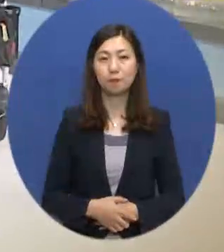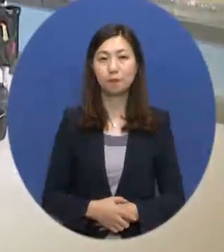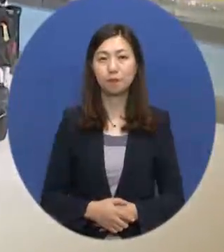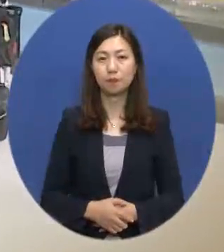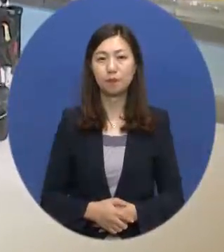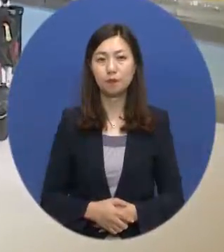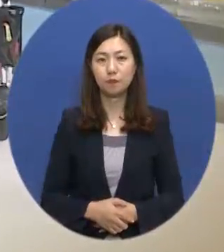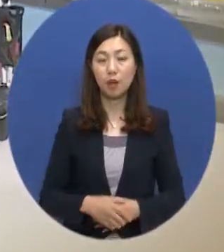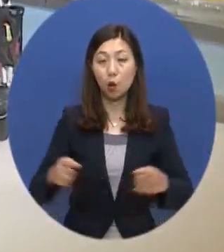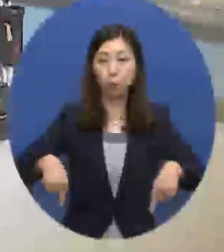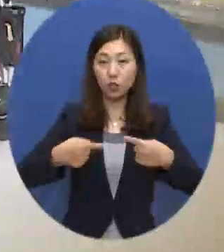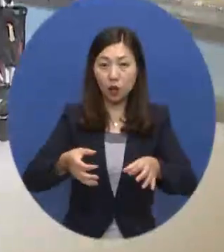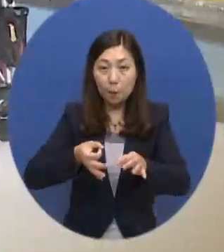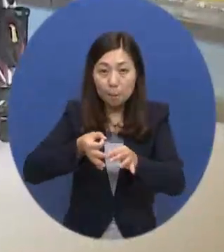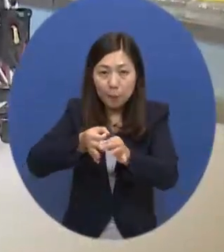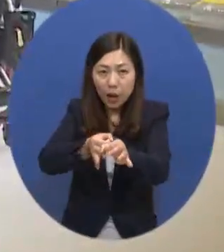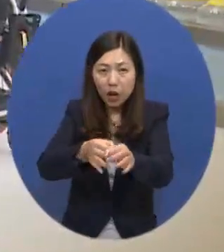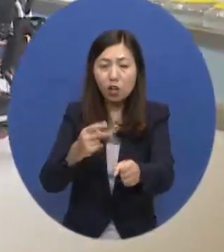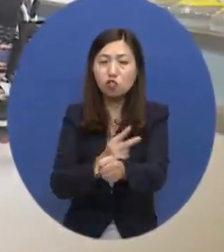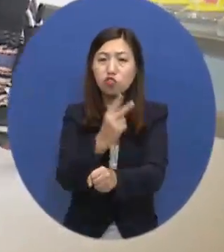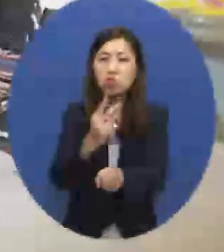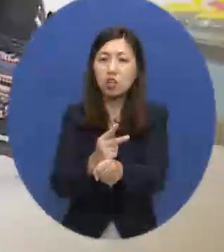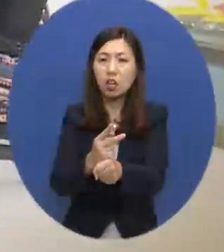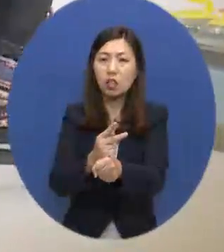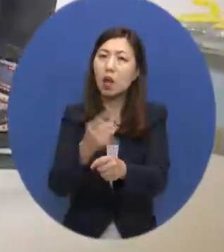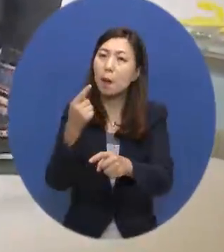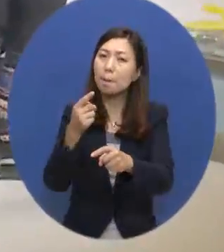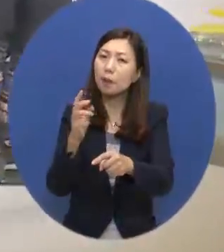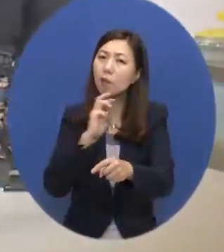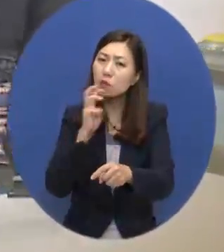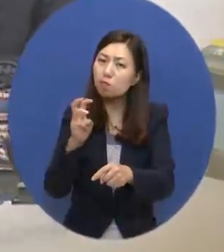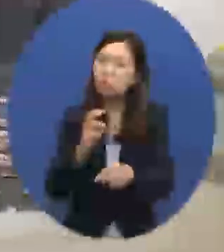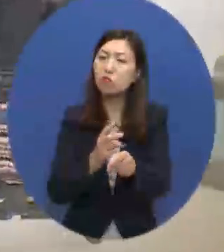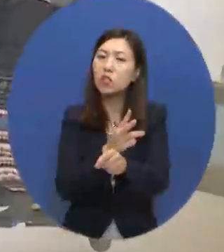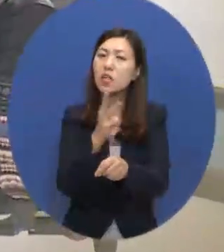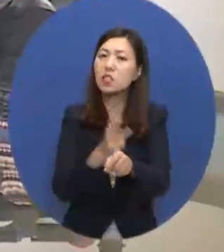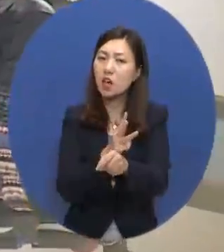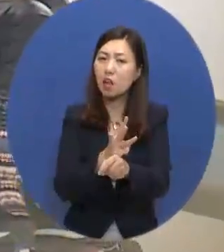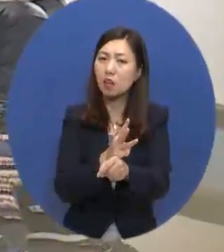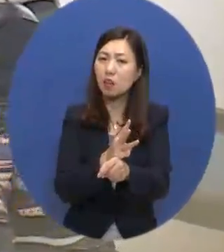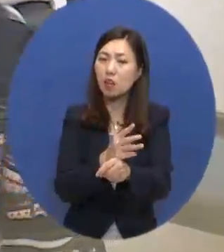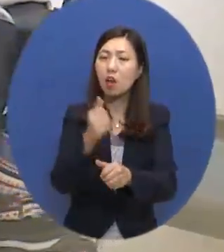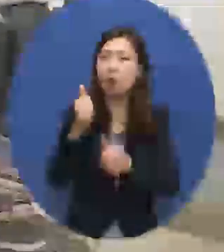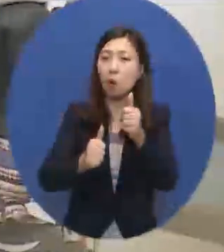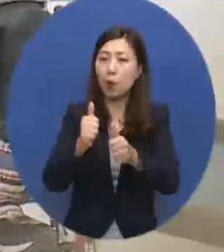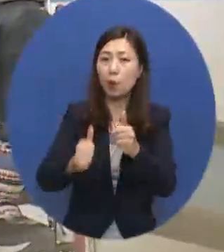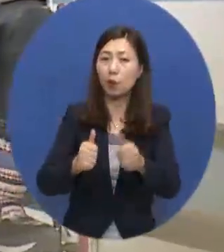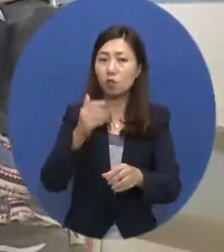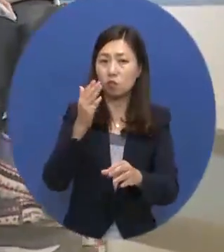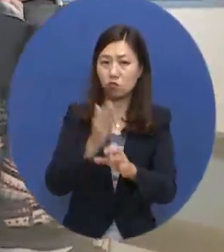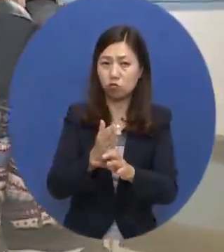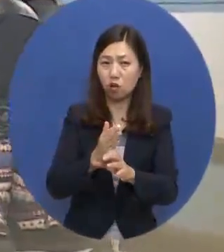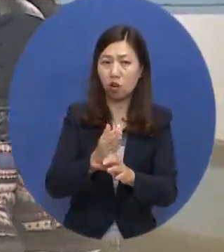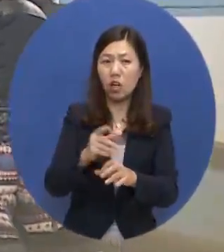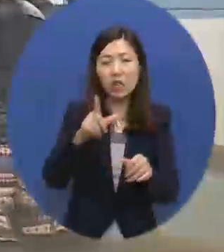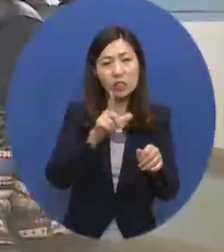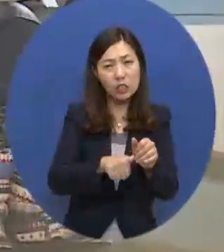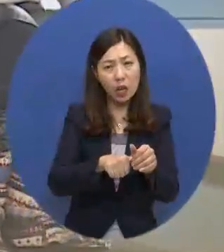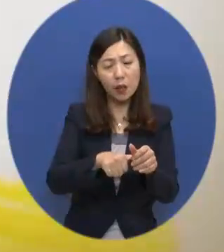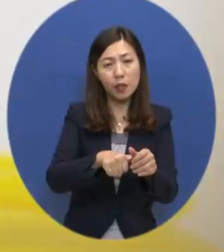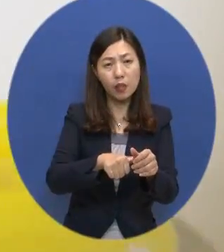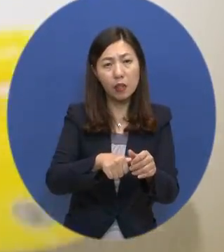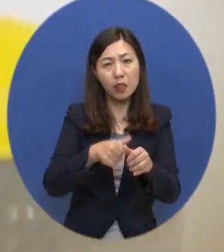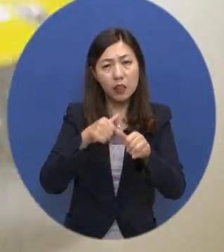휠체어 컬링은 보통 2시간 반에서 3시간 동안 시합이 진행되는데요. 경기가 진행되는 동안 시간대별로